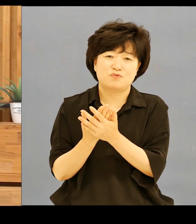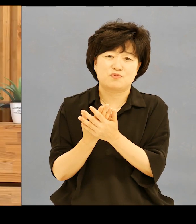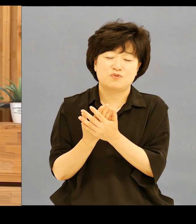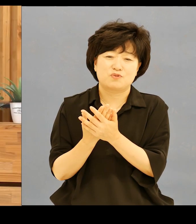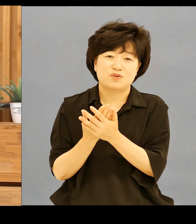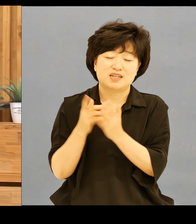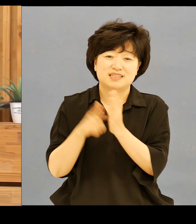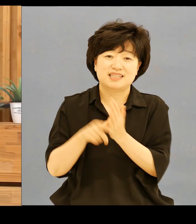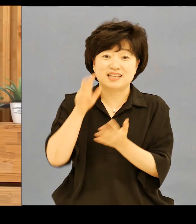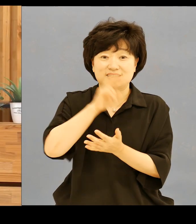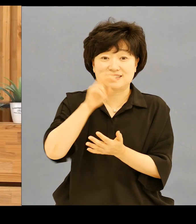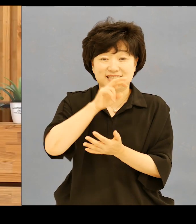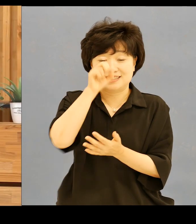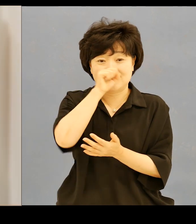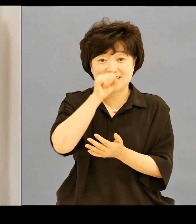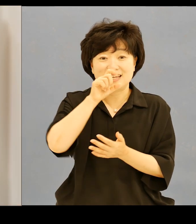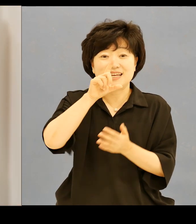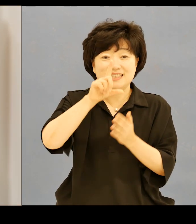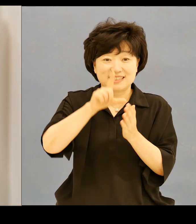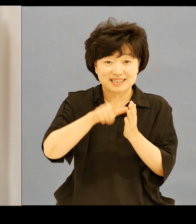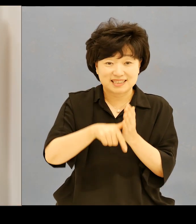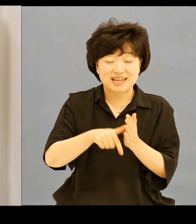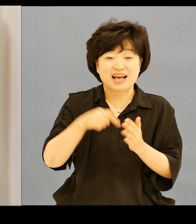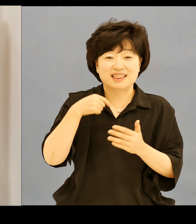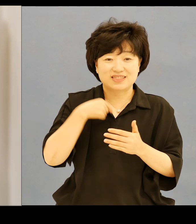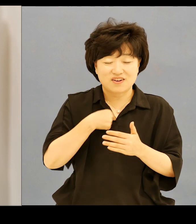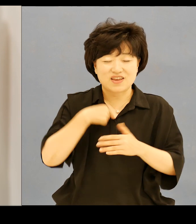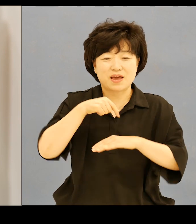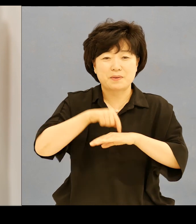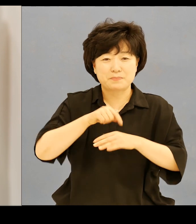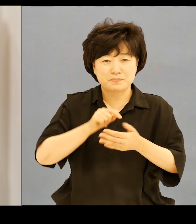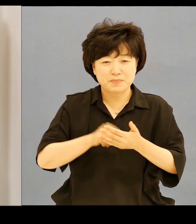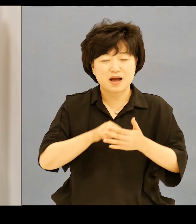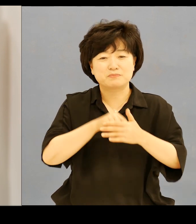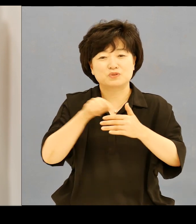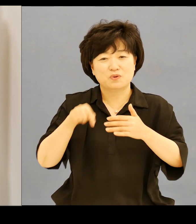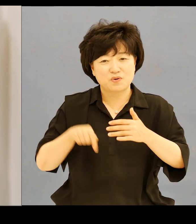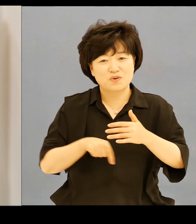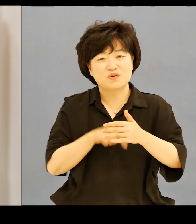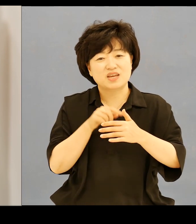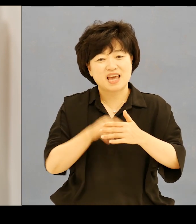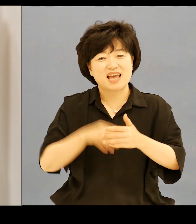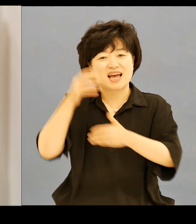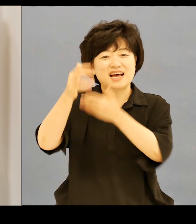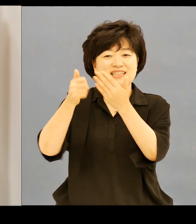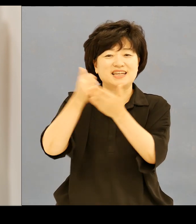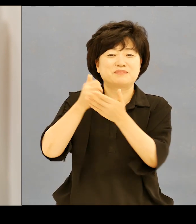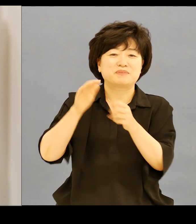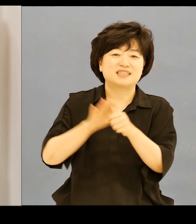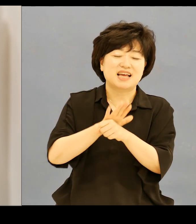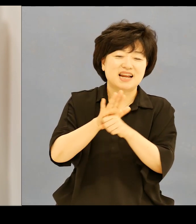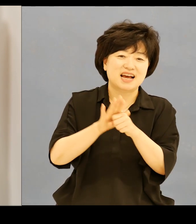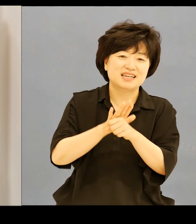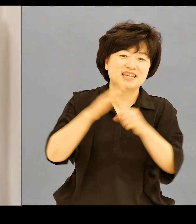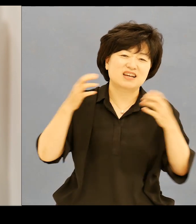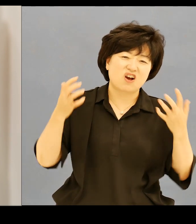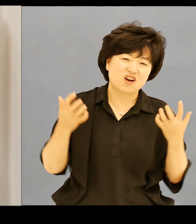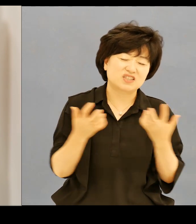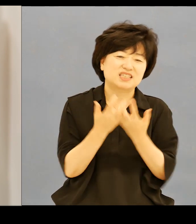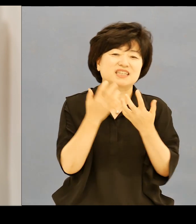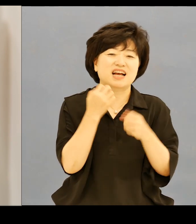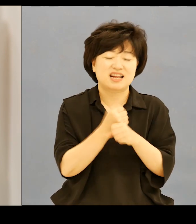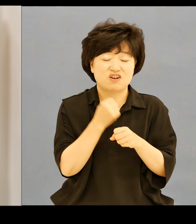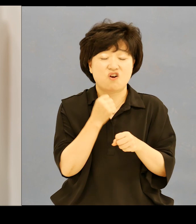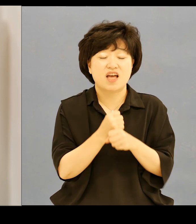그래서 제가 그때 좋아했던 찬양이 그 이 시간 너의 마음속에 네. 이 시간 너의 마음속에 하나님 사랑이 가득할 거야.